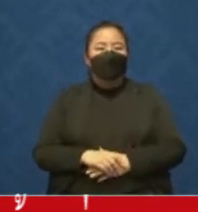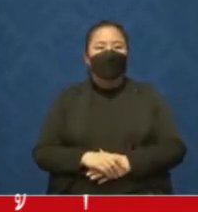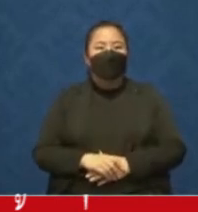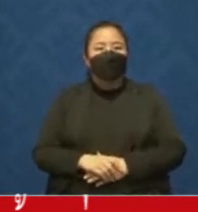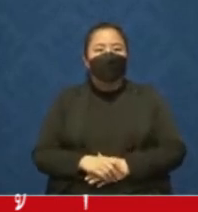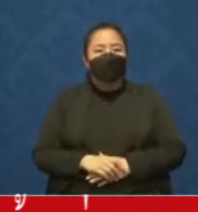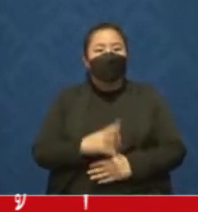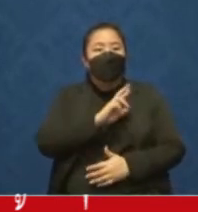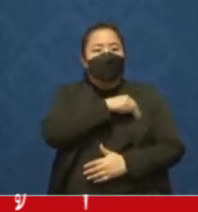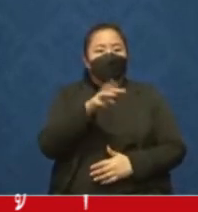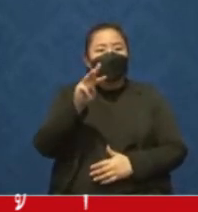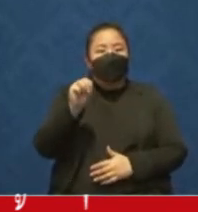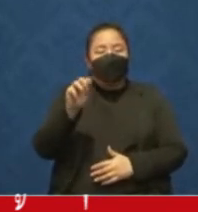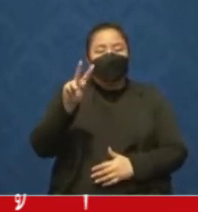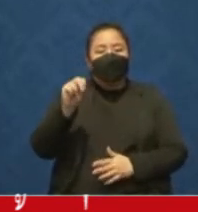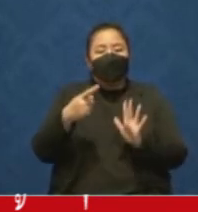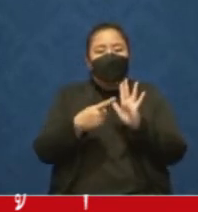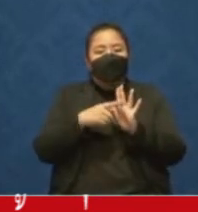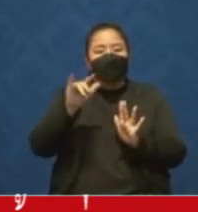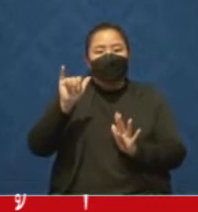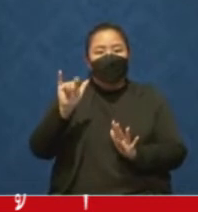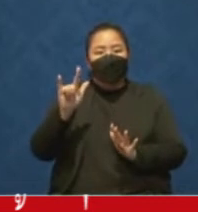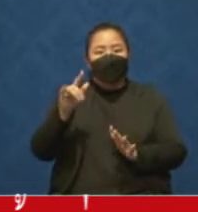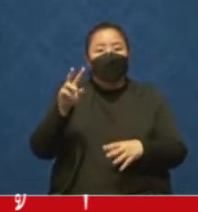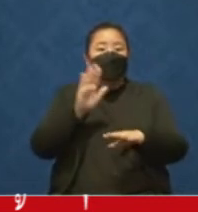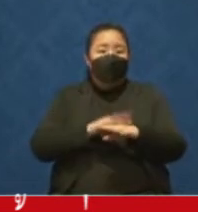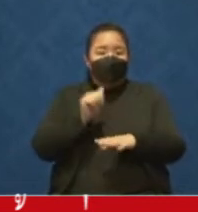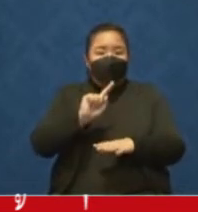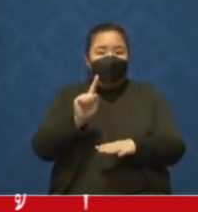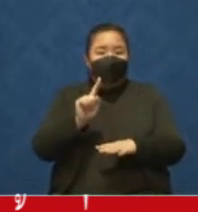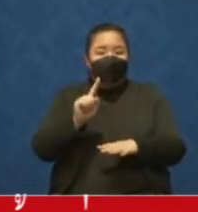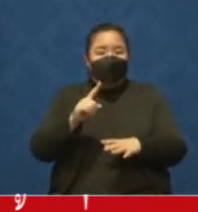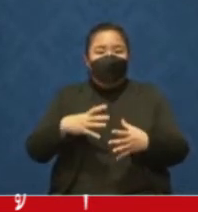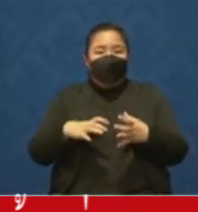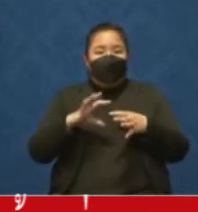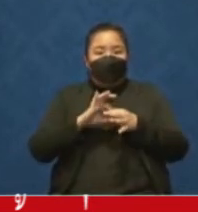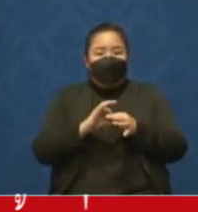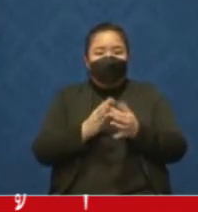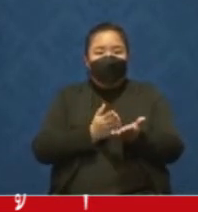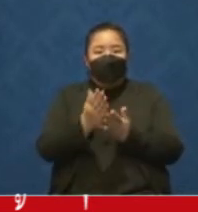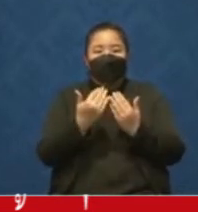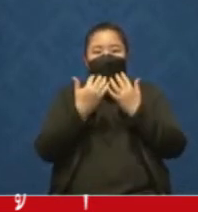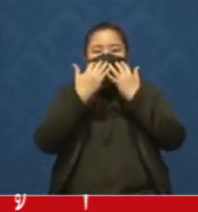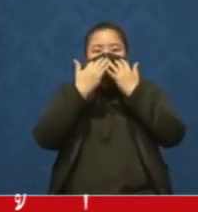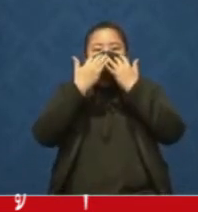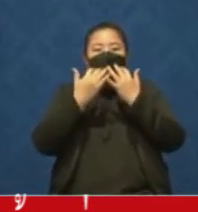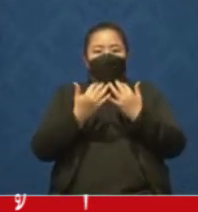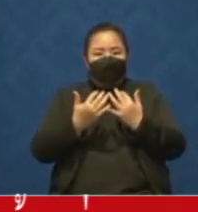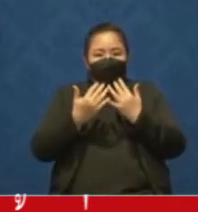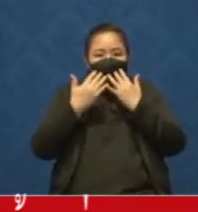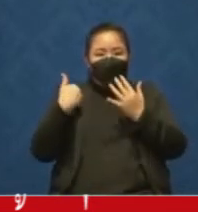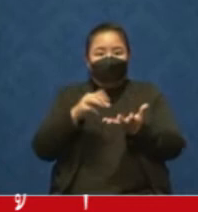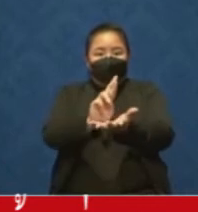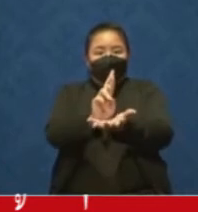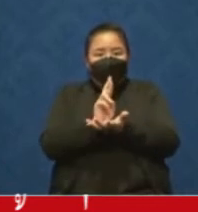กุหมอมนูลเป็แพทย์ผู้เชยวชาเฉพาะทางโรคระบบหายใจเป็นแพทย์ที่ได้รบรางวั